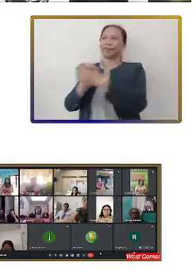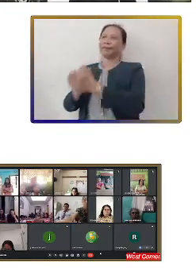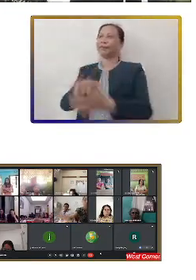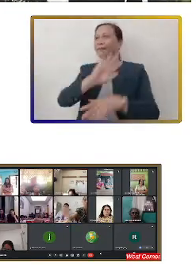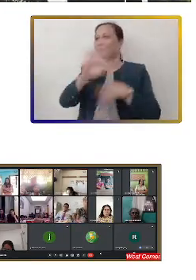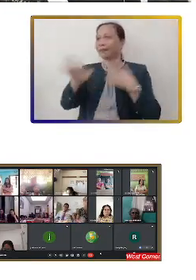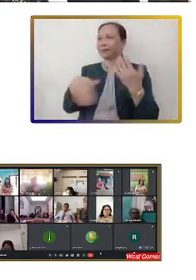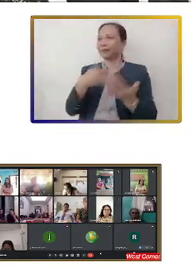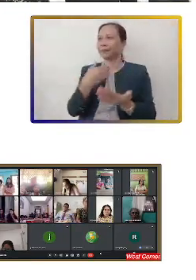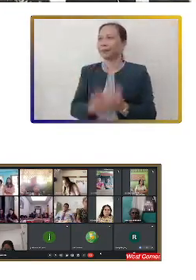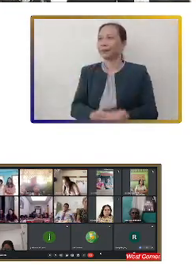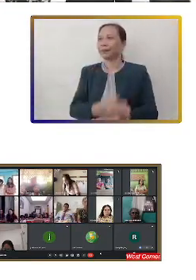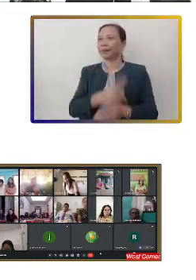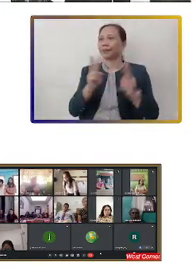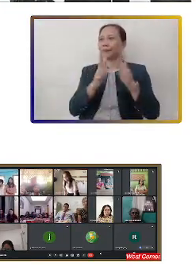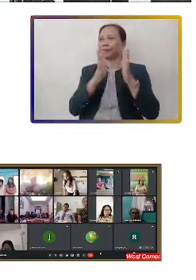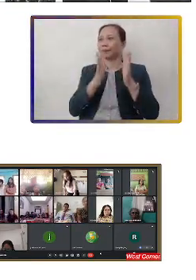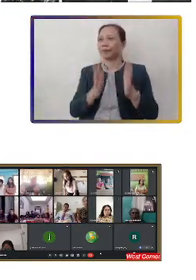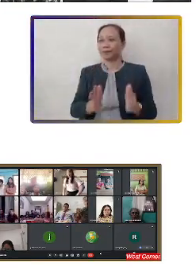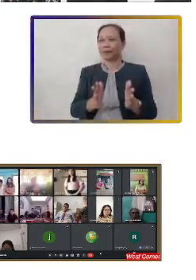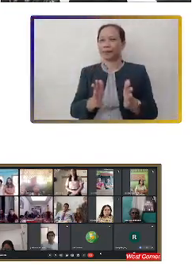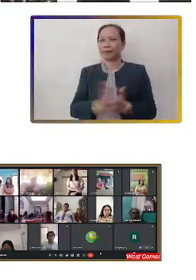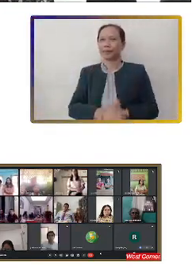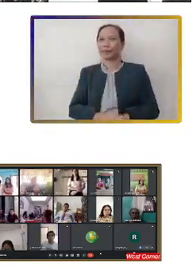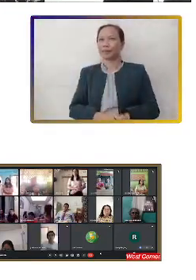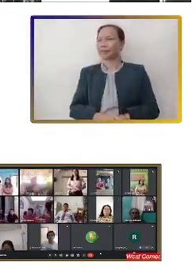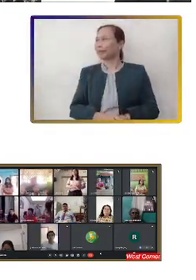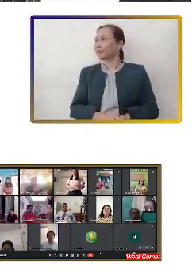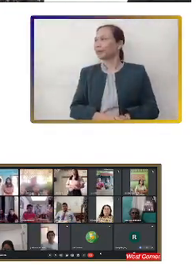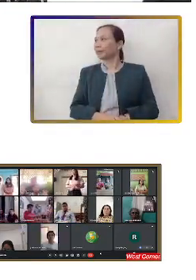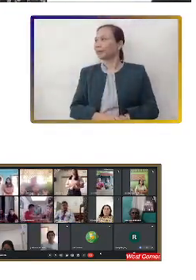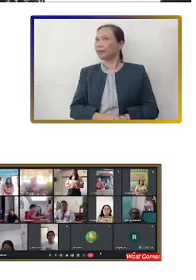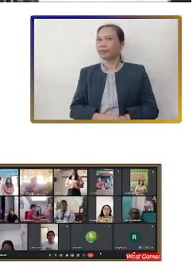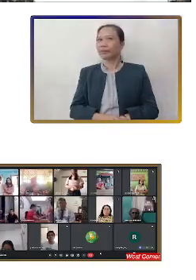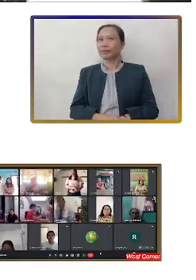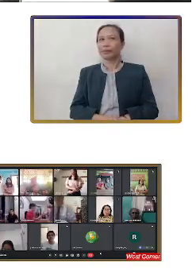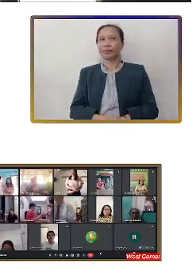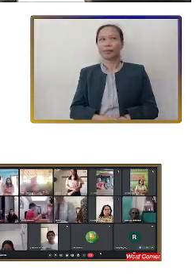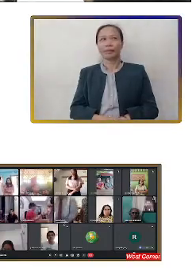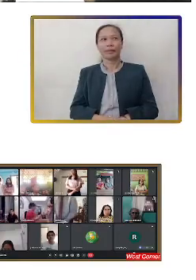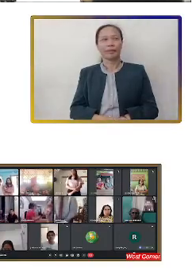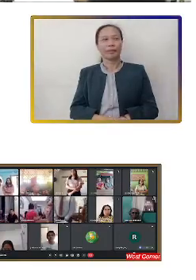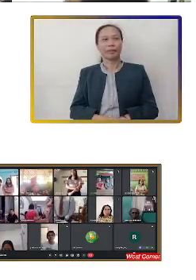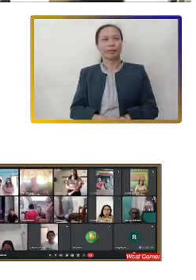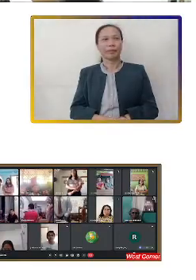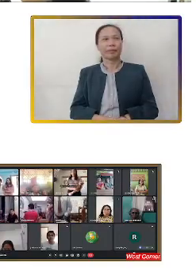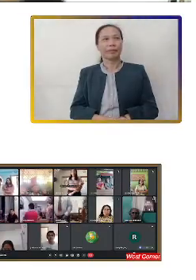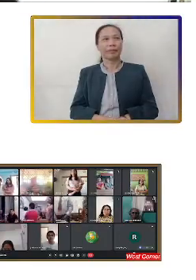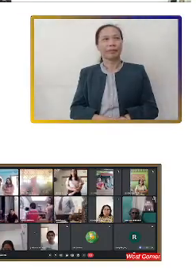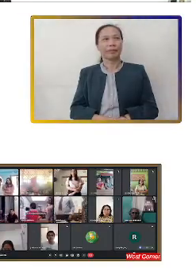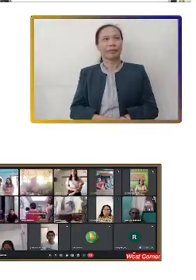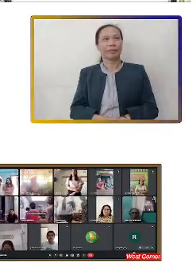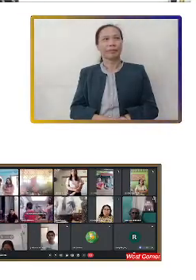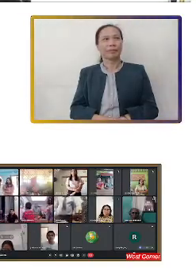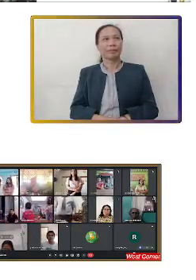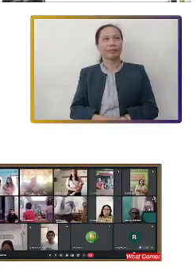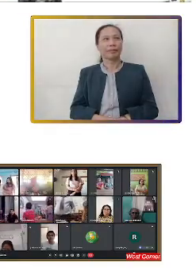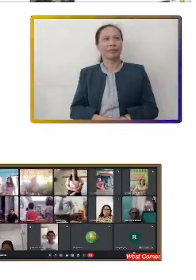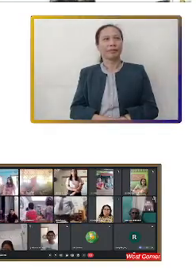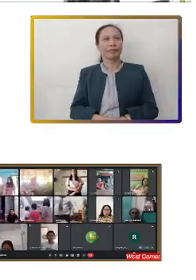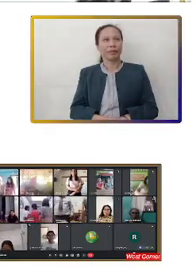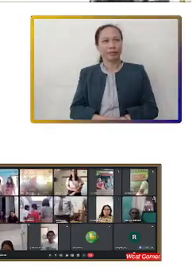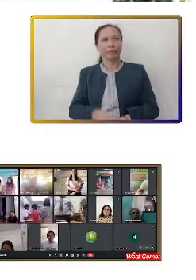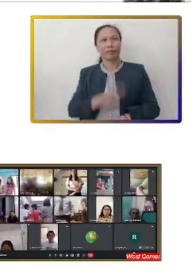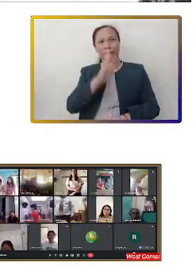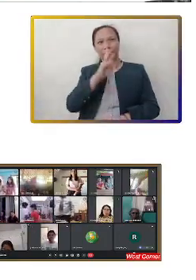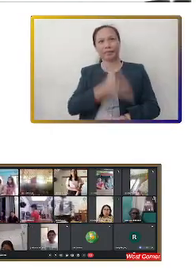visitors. Kamayan po natin yung mga bisita na namalapit lamang po sa atin. And let's make them feel that they're welcome in